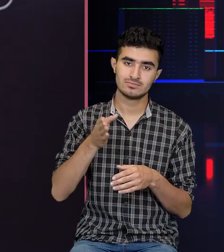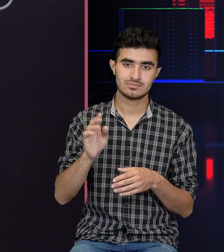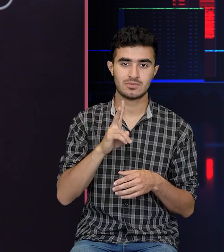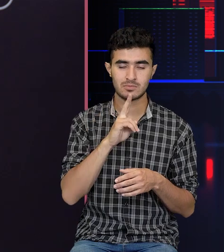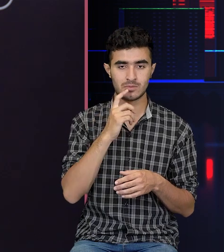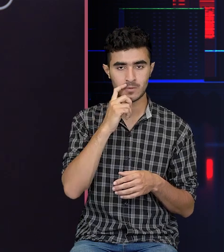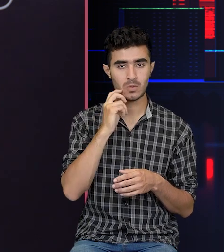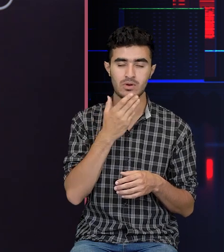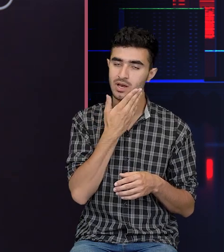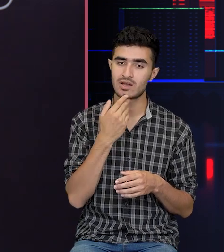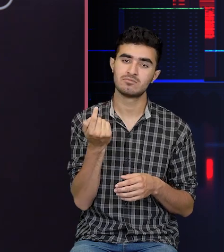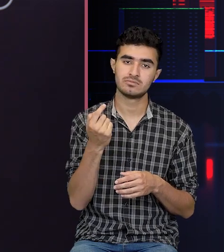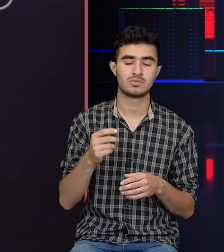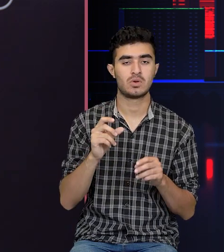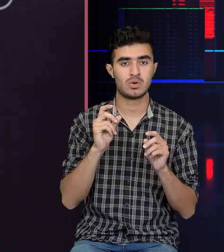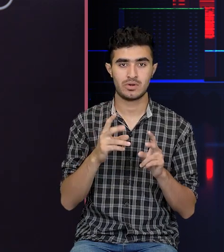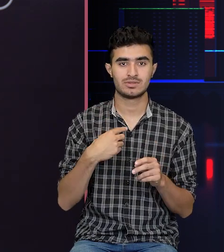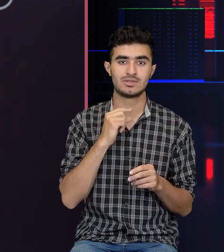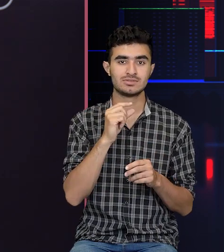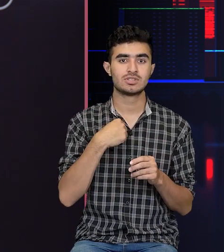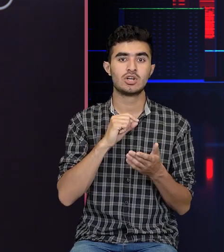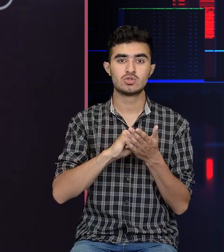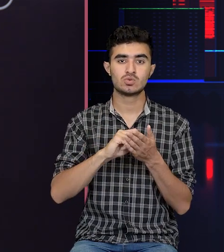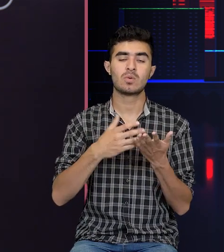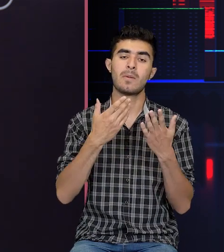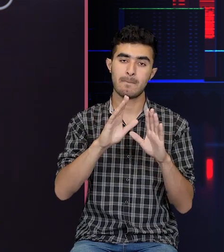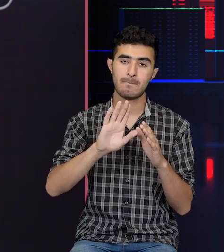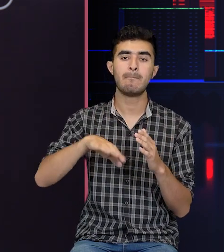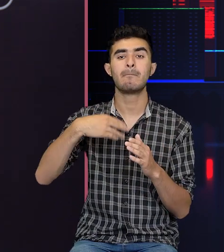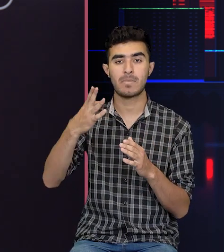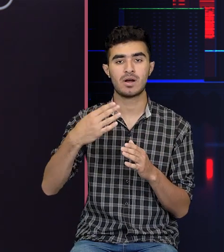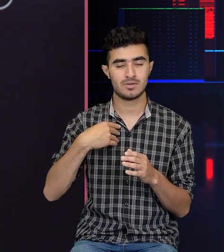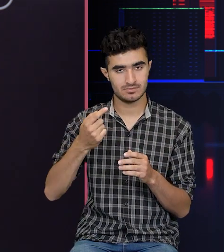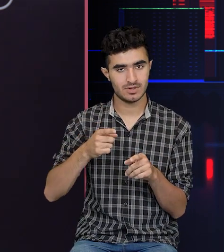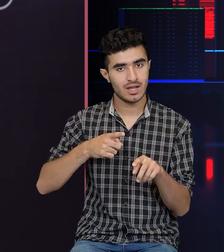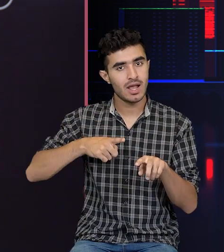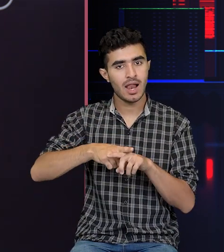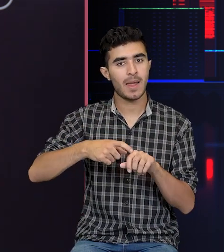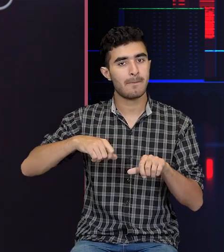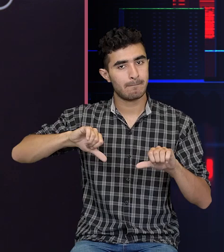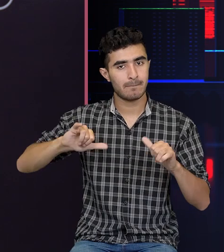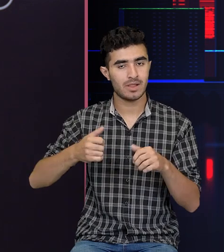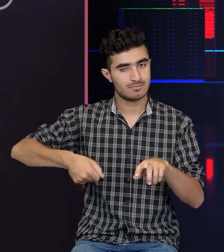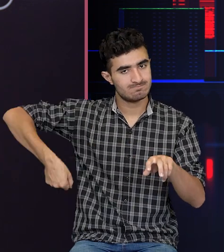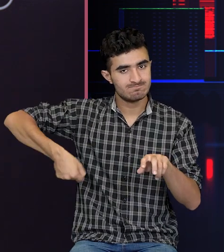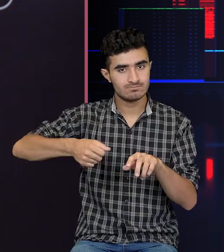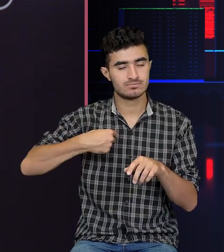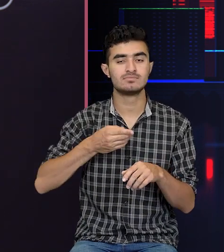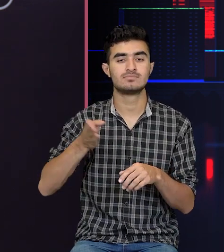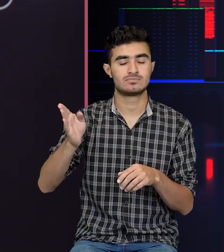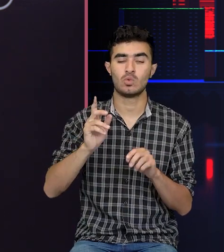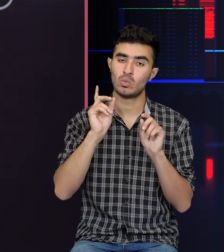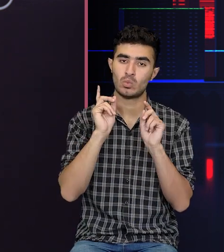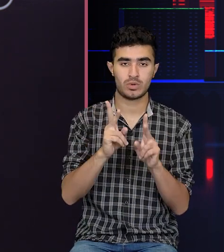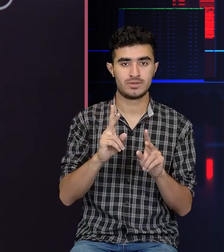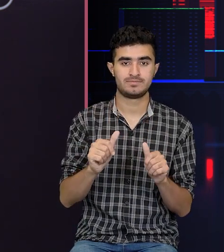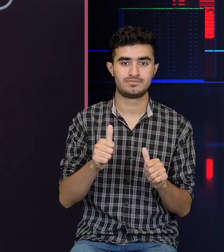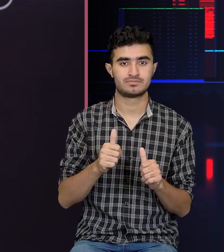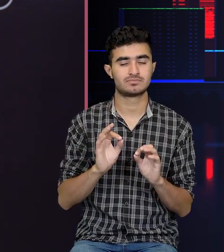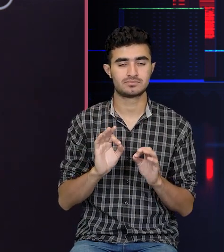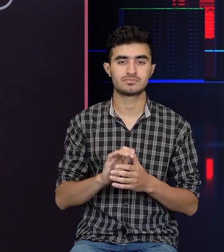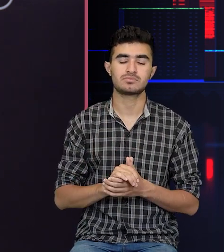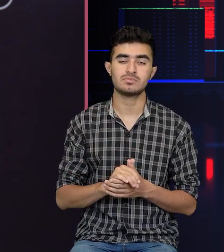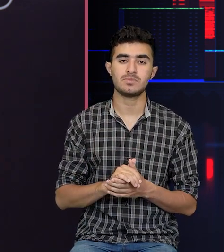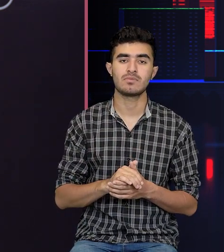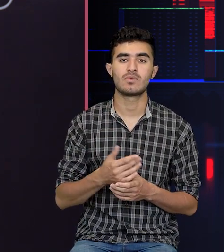पे ये ऑरेंज ट्रेन बननी थी, तो इसकी वजह से वो जो रोड था वो सारा उन्होंने तोड़ दिया, तो क्लब फ्लॉप हो गया, तो